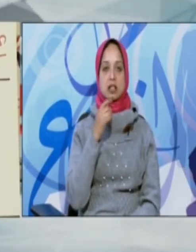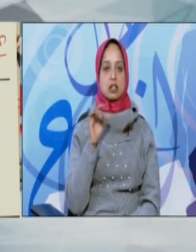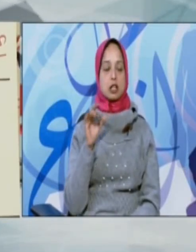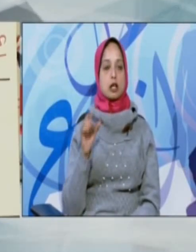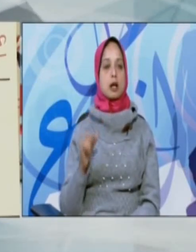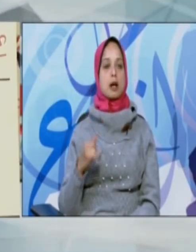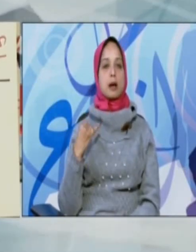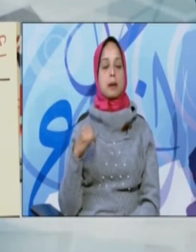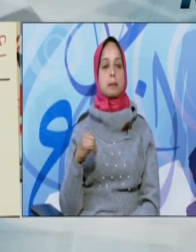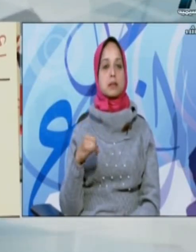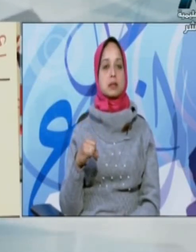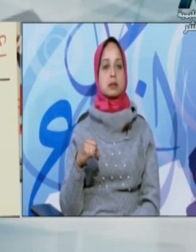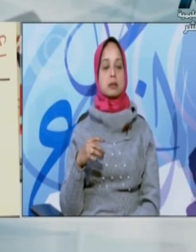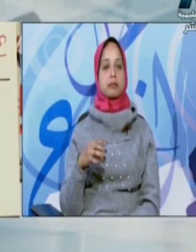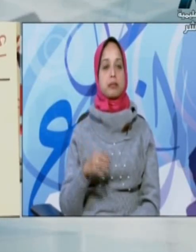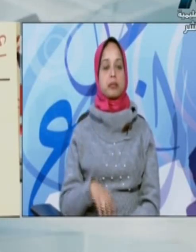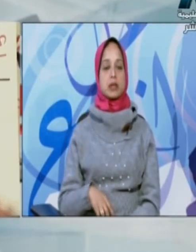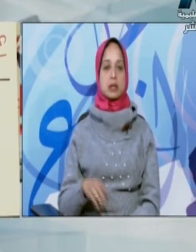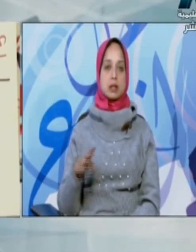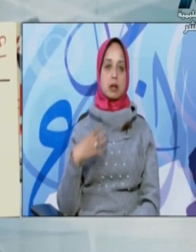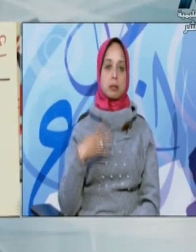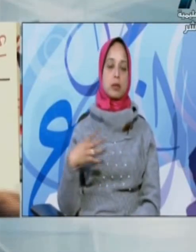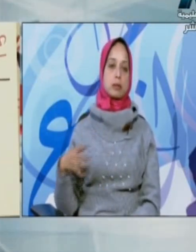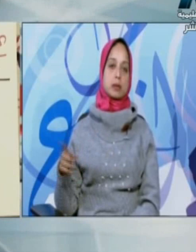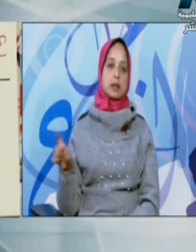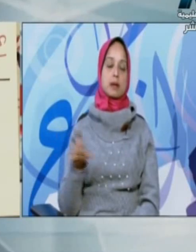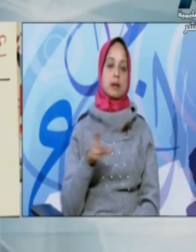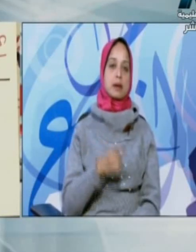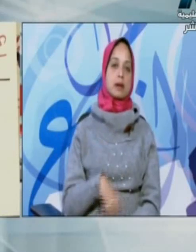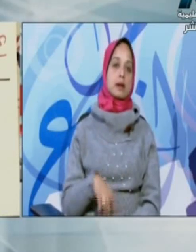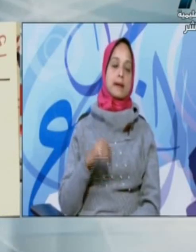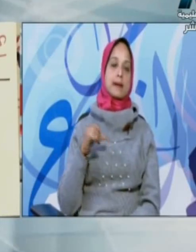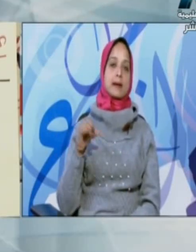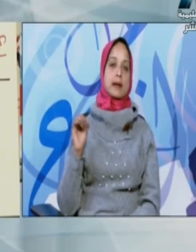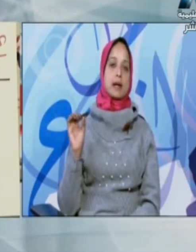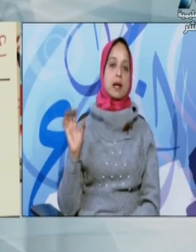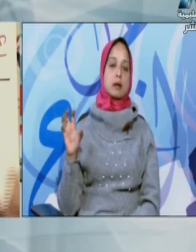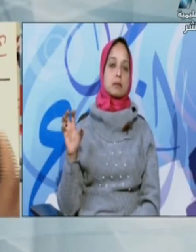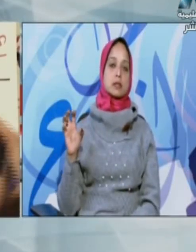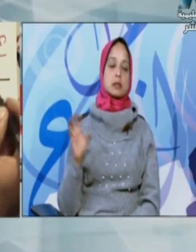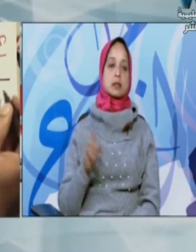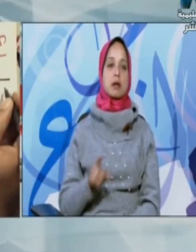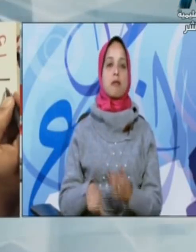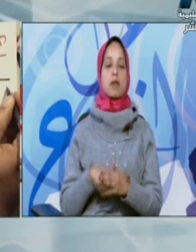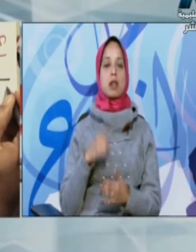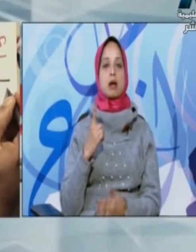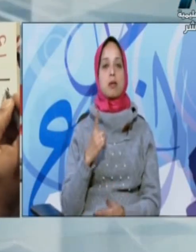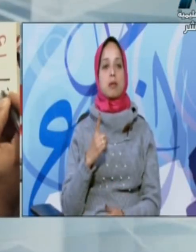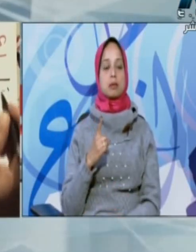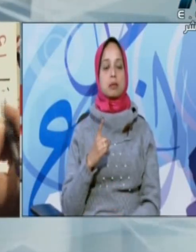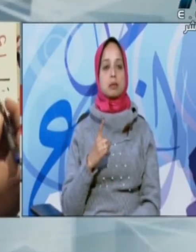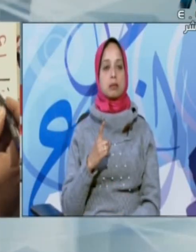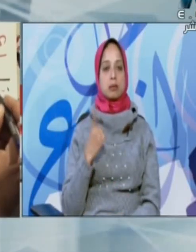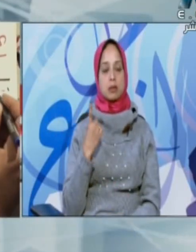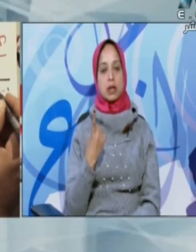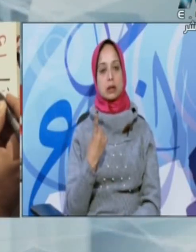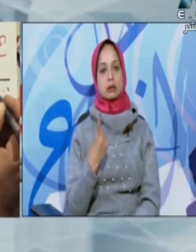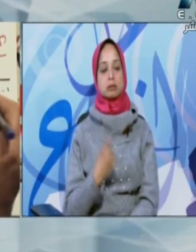مفاوضات حكومات الاقليه من 44 ل 50، ايه اللي حصل فيها؟ بنقول اول حاجه: